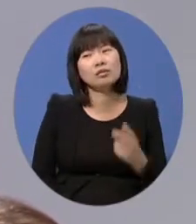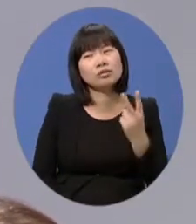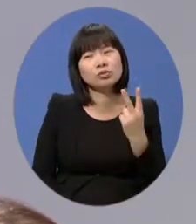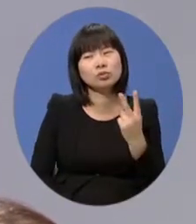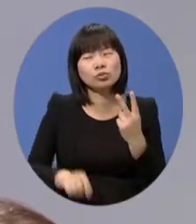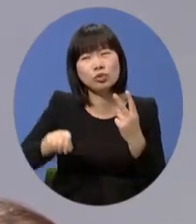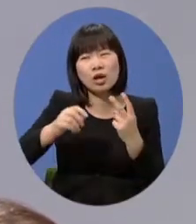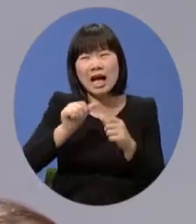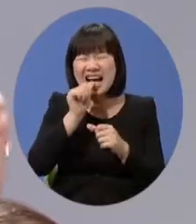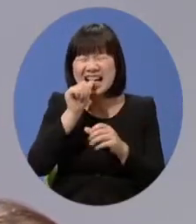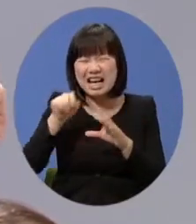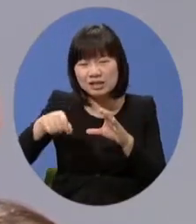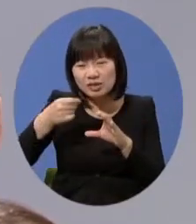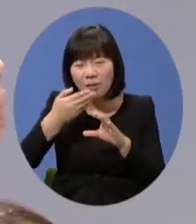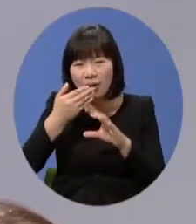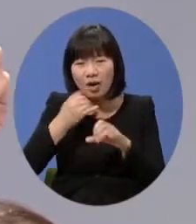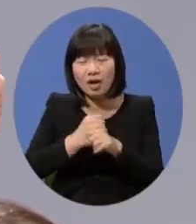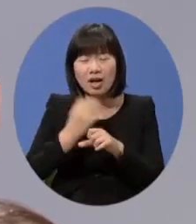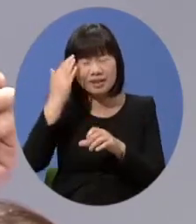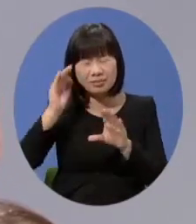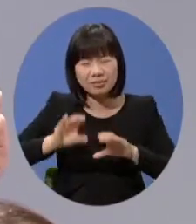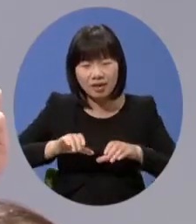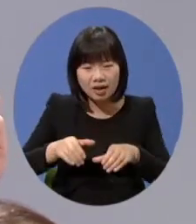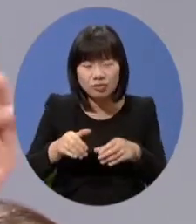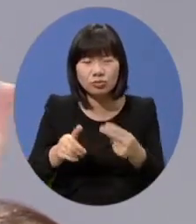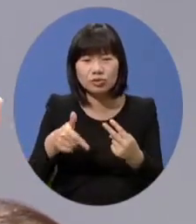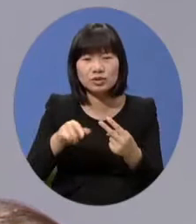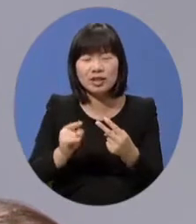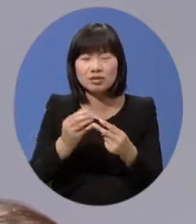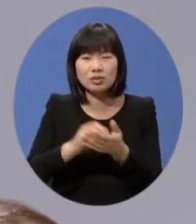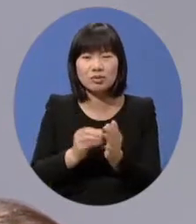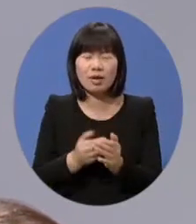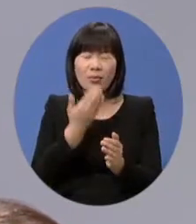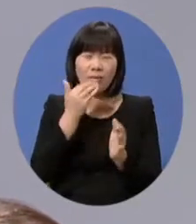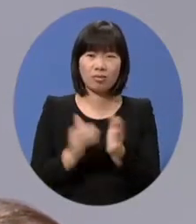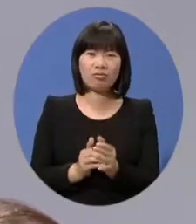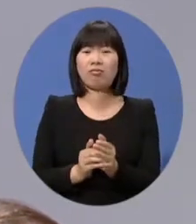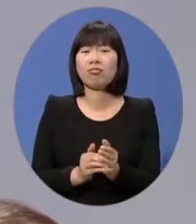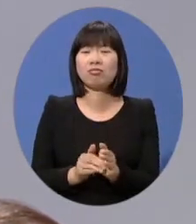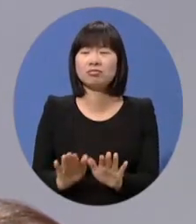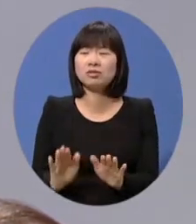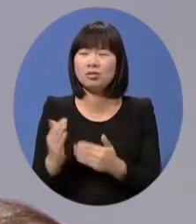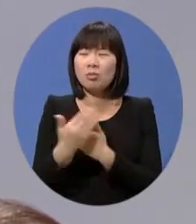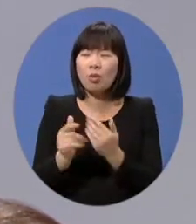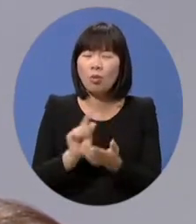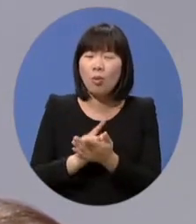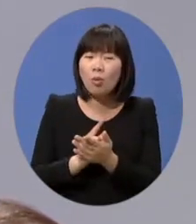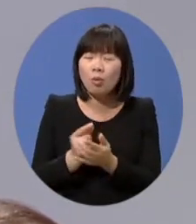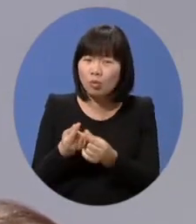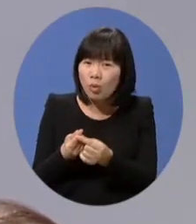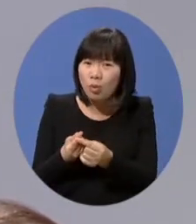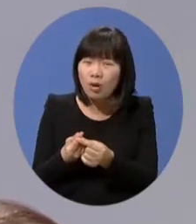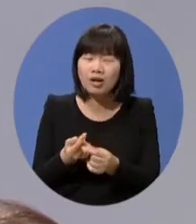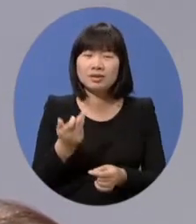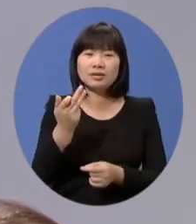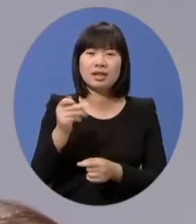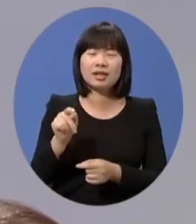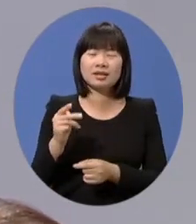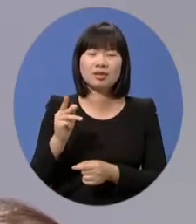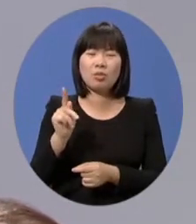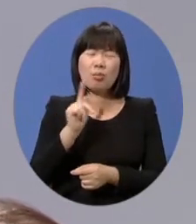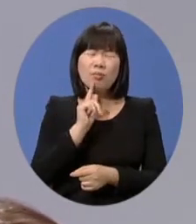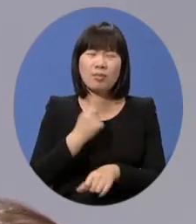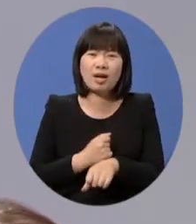정도 굉장히 적 그 김밥 말아도 한 두 개 정도만 먹고선 안 먹거든요. 그래서 몸무게가 지금 적습니까? 아니지 지금 않습니까? 13kg 몸무게가 적은